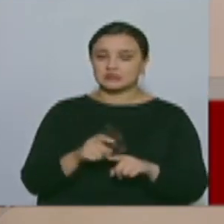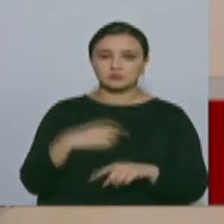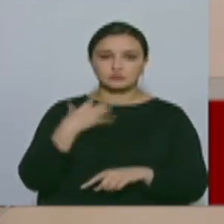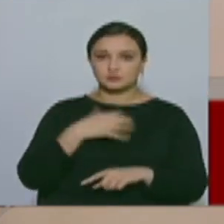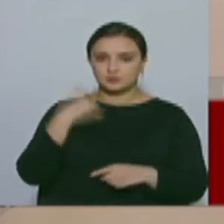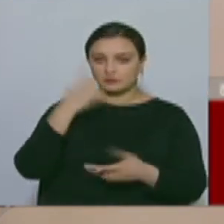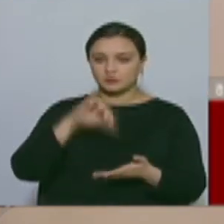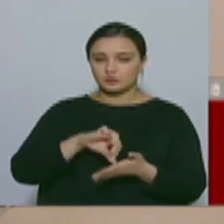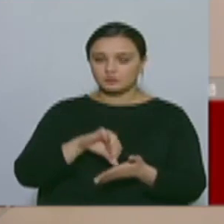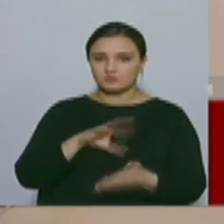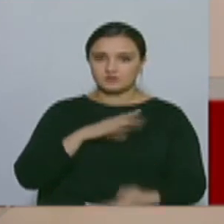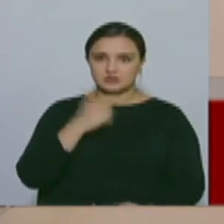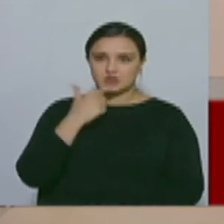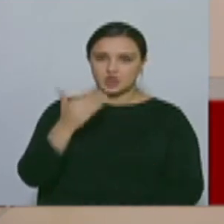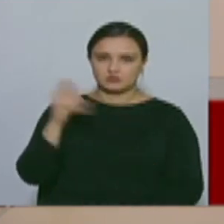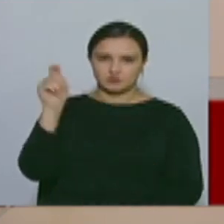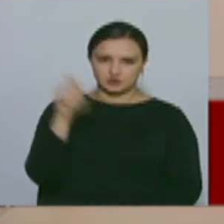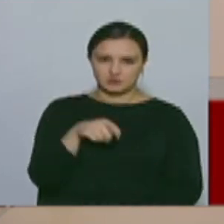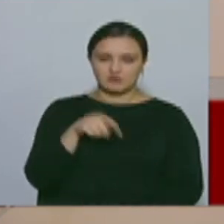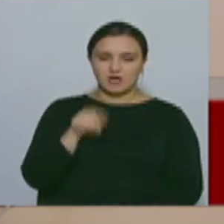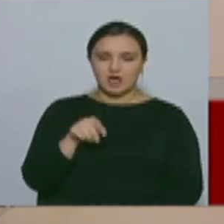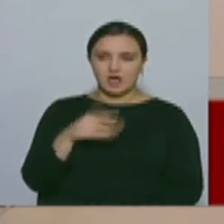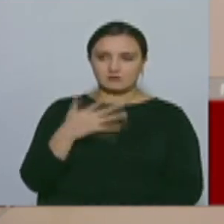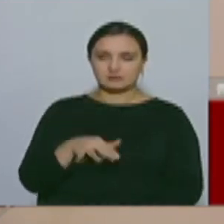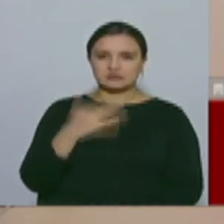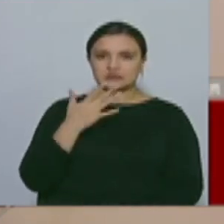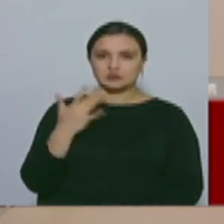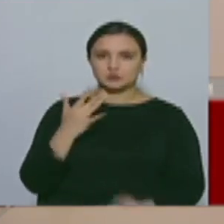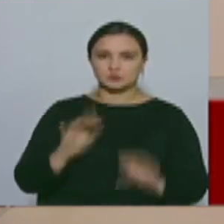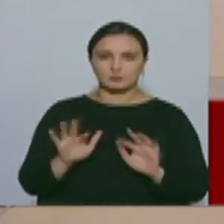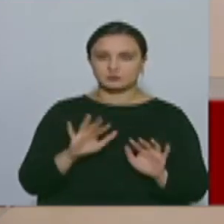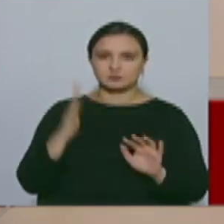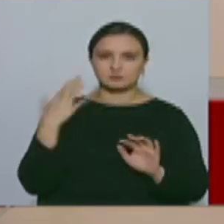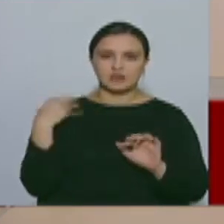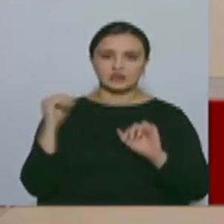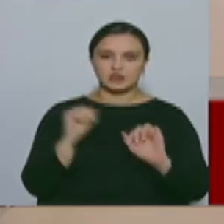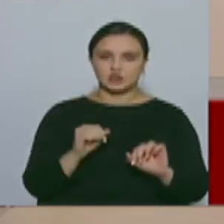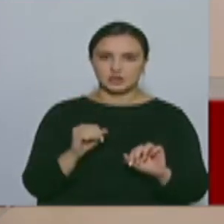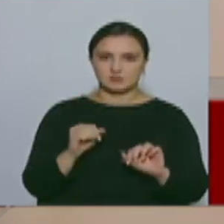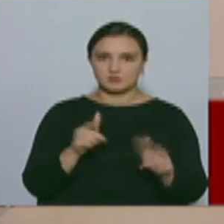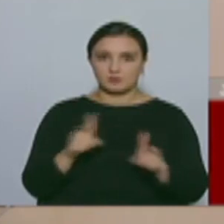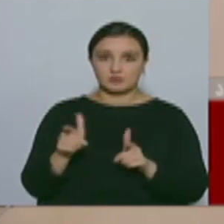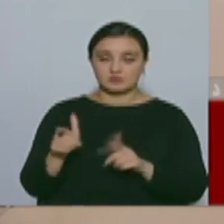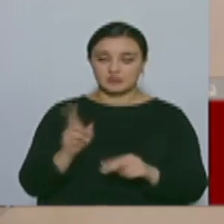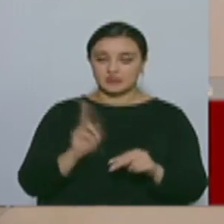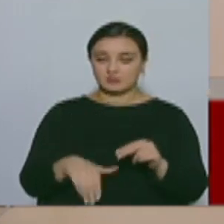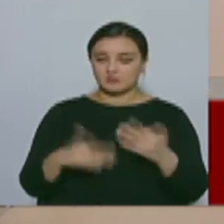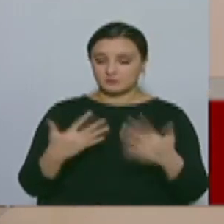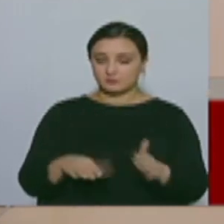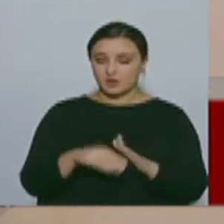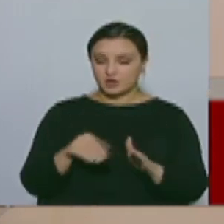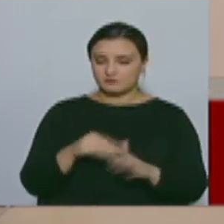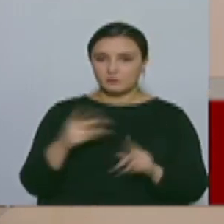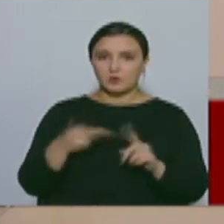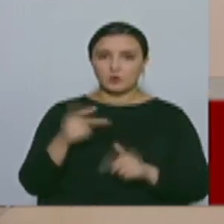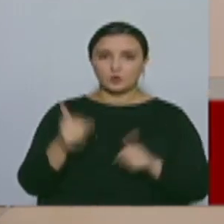ითამაშა მიხეილ სააკაშვილის ჩამოსვლამ და ამით ნაციონალური მოძრაობის ხარდამჭერების მობილიზებას მაგრამ დათარდა არჩევნები მეორე ტურის